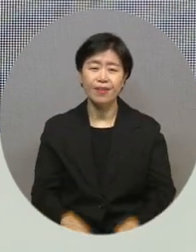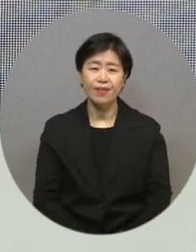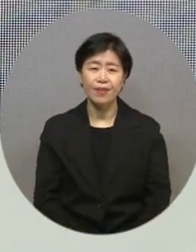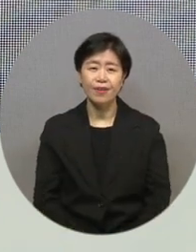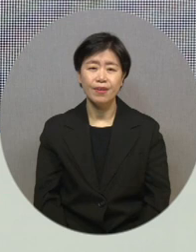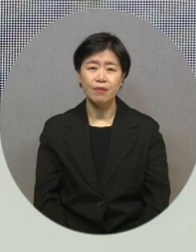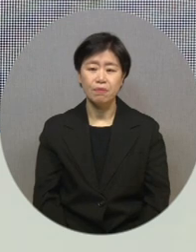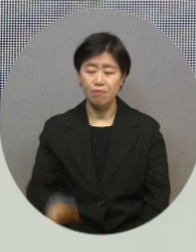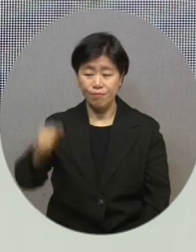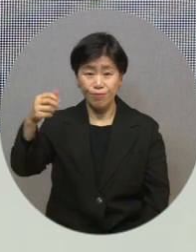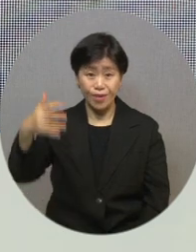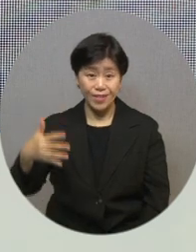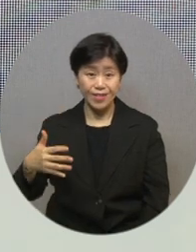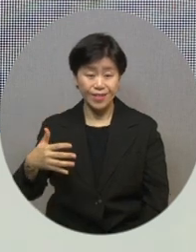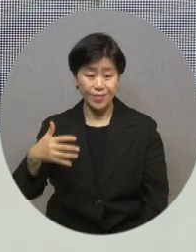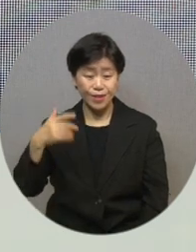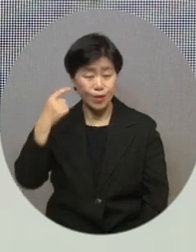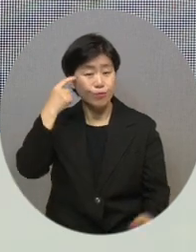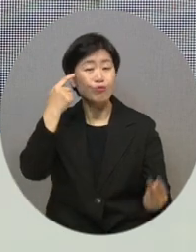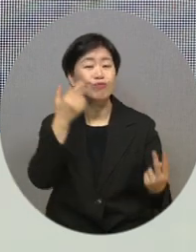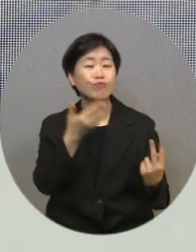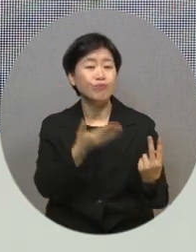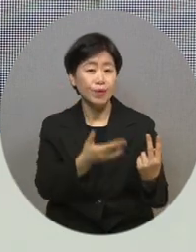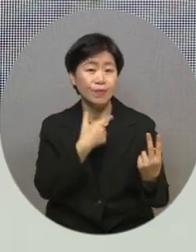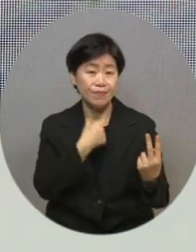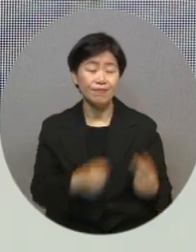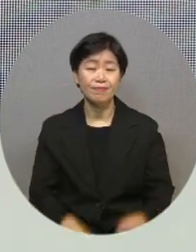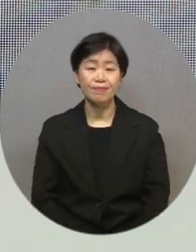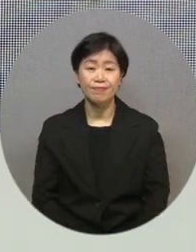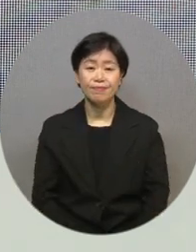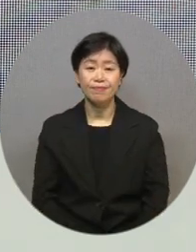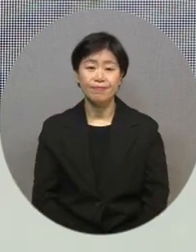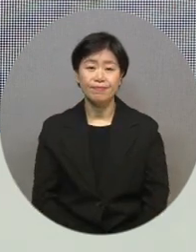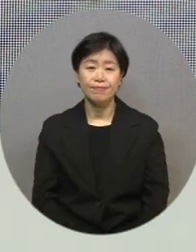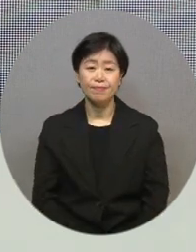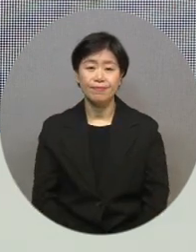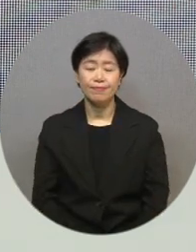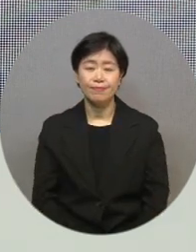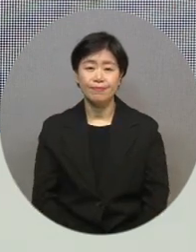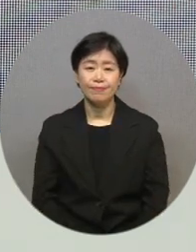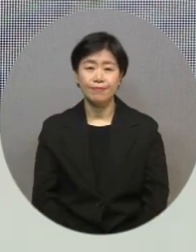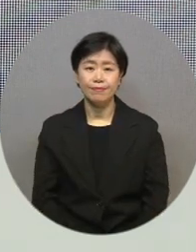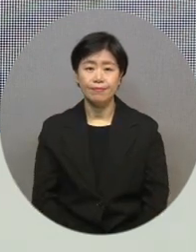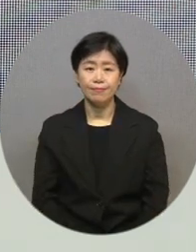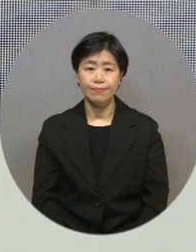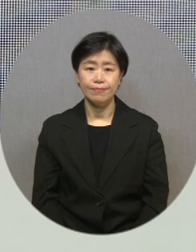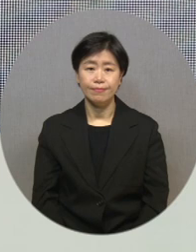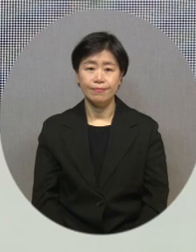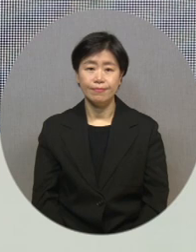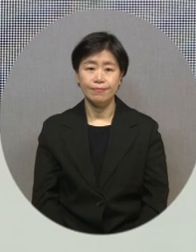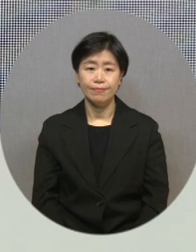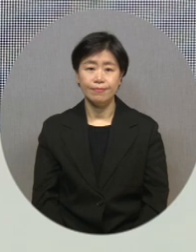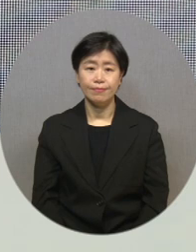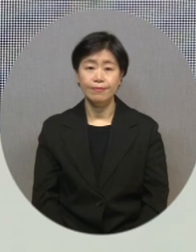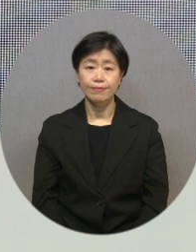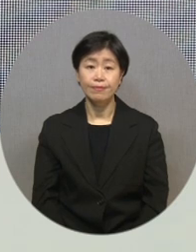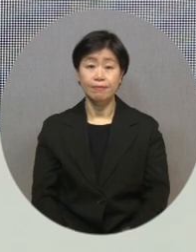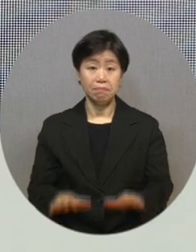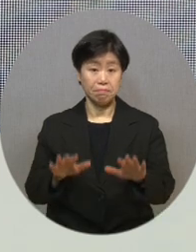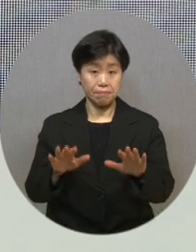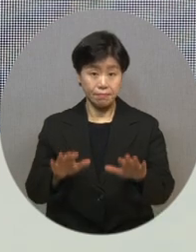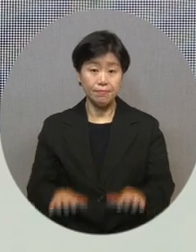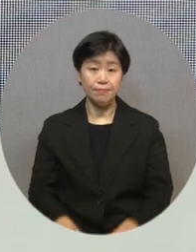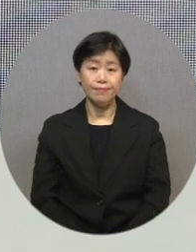가지를 만나서 얘기를 들어보는 귀한 시간을 가져보도록 하겠습니다 오늘이